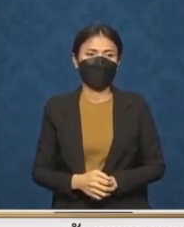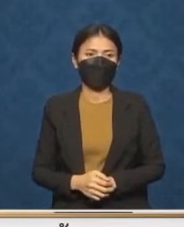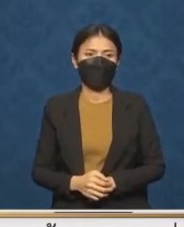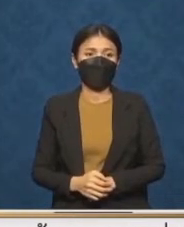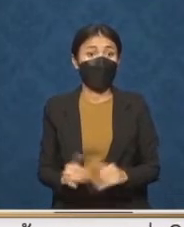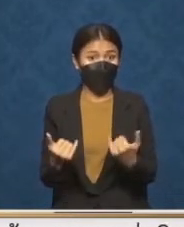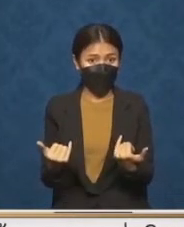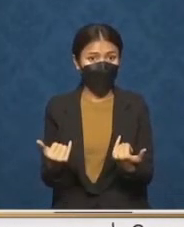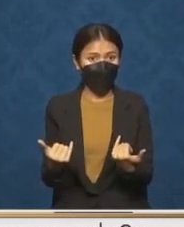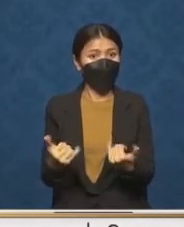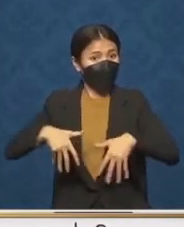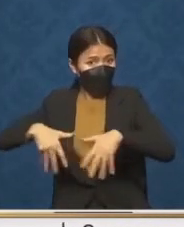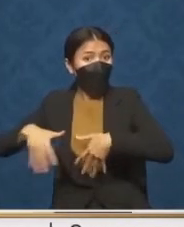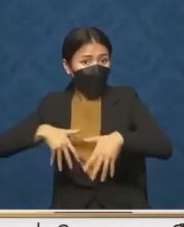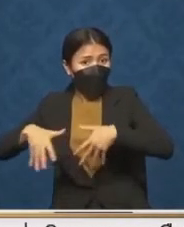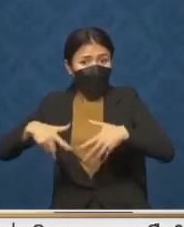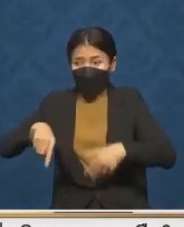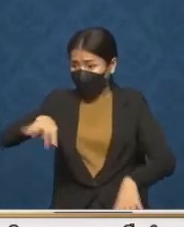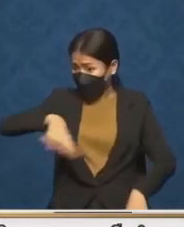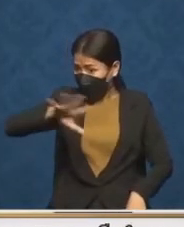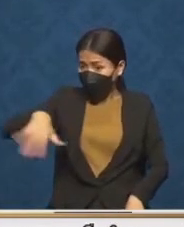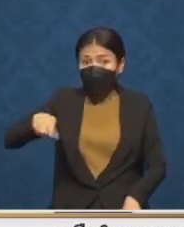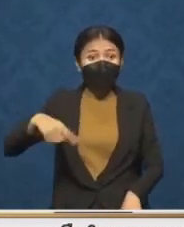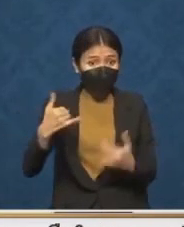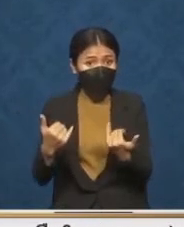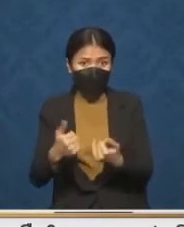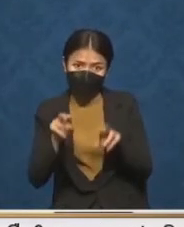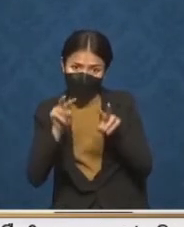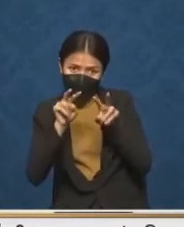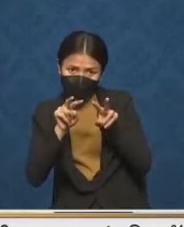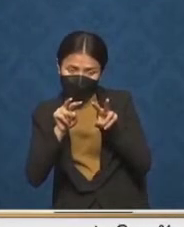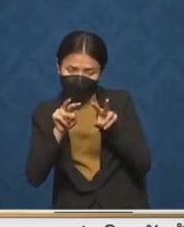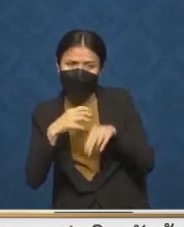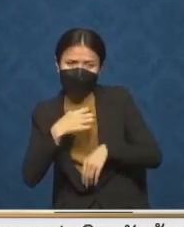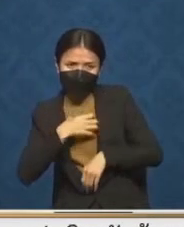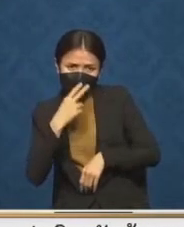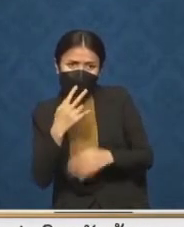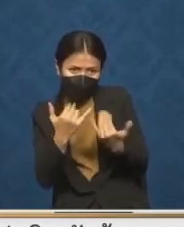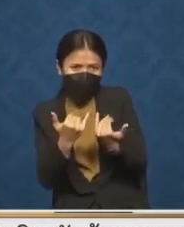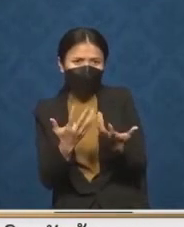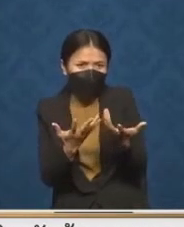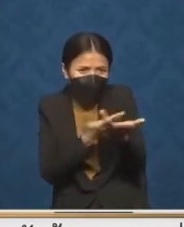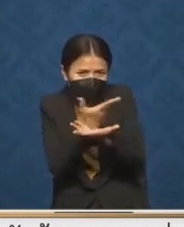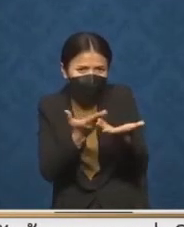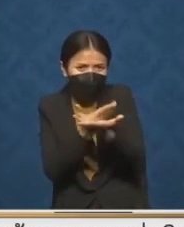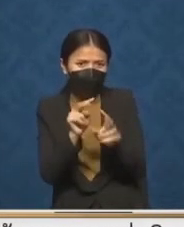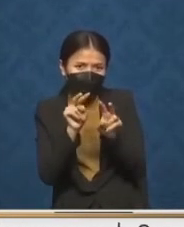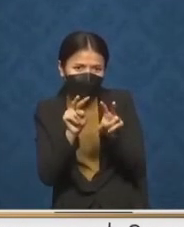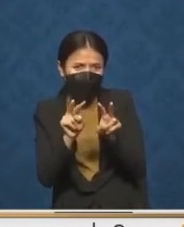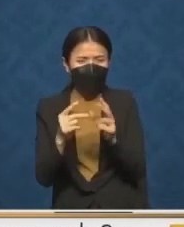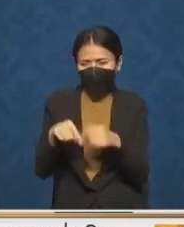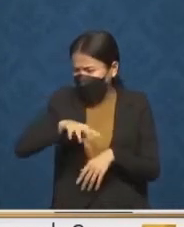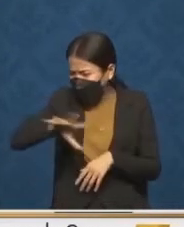ก็ยังมีผู้คนอีกเป็นจำนวนมากที่กำลังจับตามองการพิจารณาและเฝ้ารออย่างมีความ